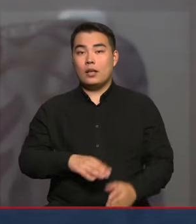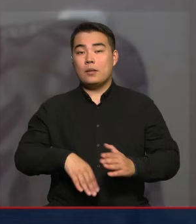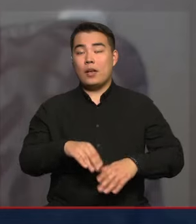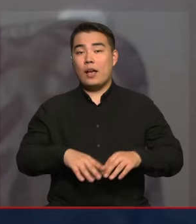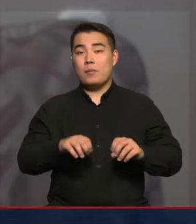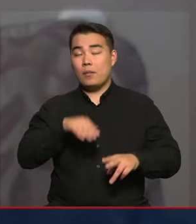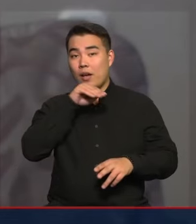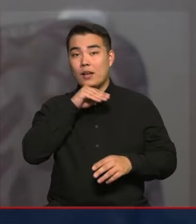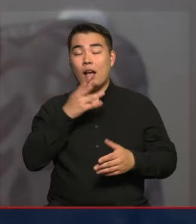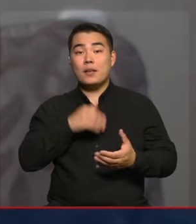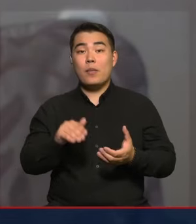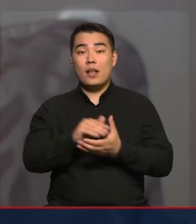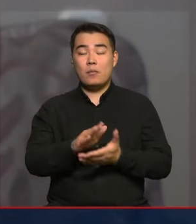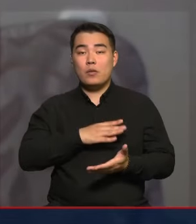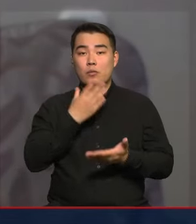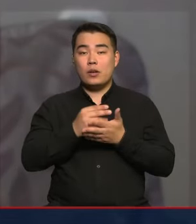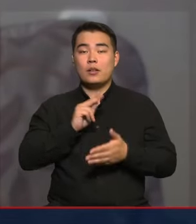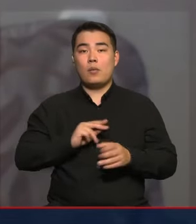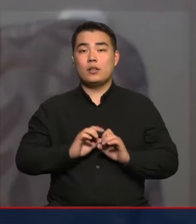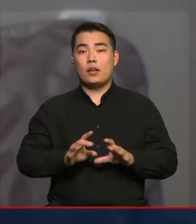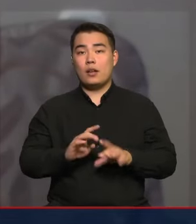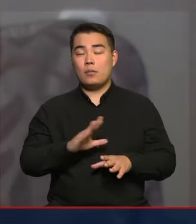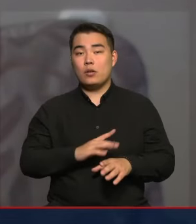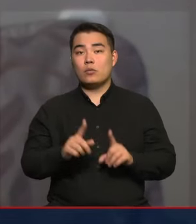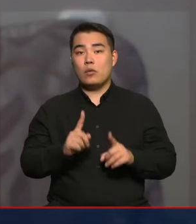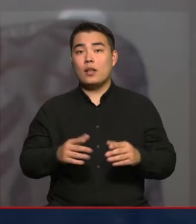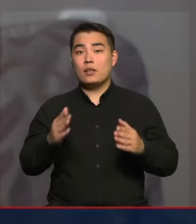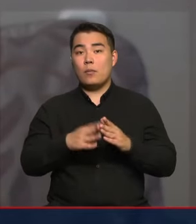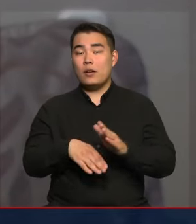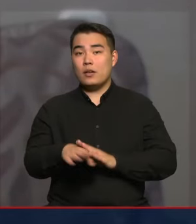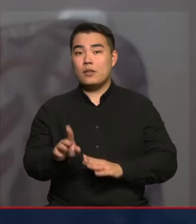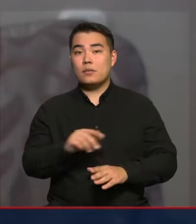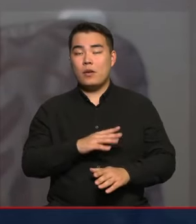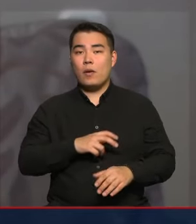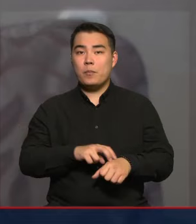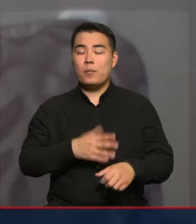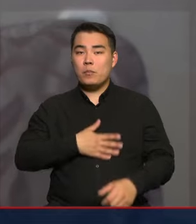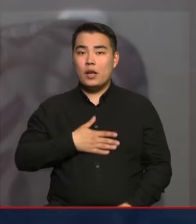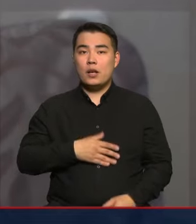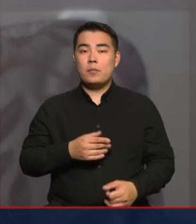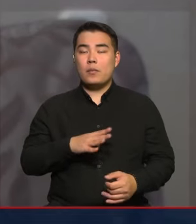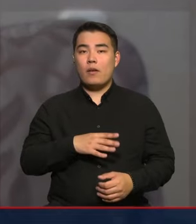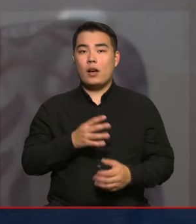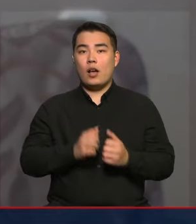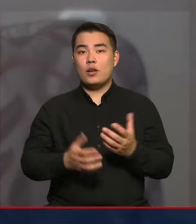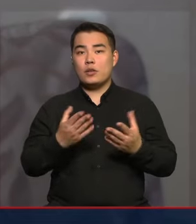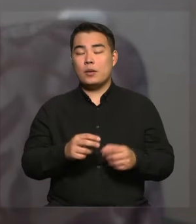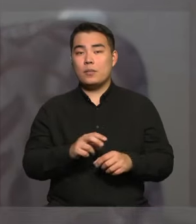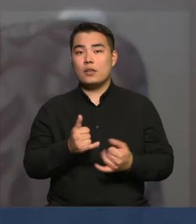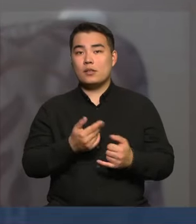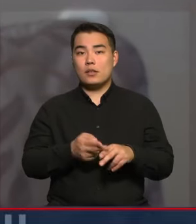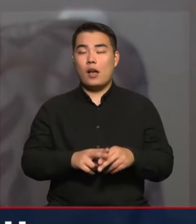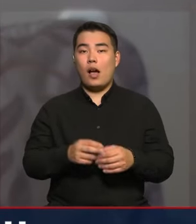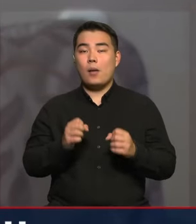Біз танысқан кезде Жанат маған өзінің жұмысы туралы айтты. Бірақ ол үйден шыққанда үреймен отырамыз. Күнде қауіпті жағдайларды бастан өткереді.